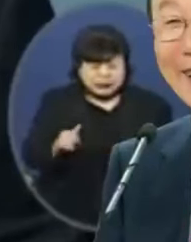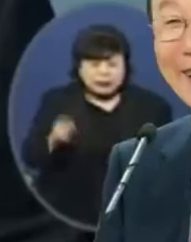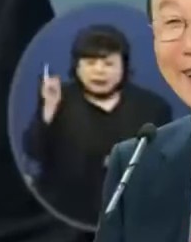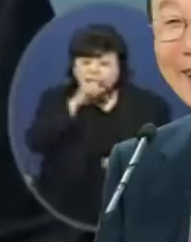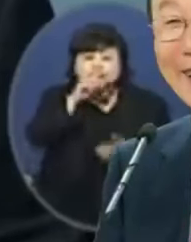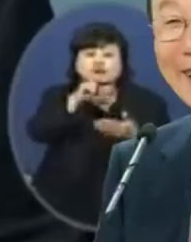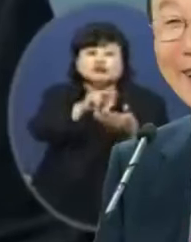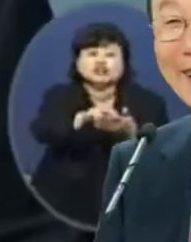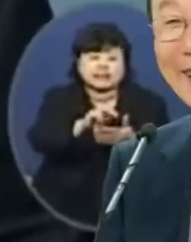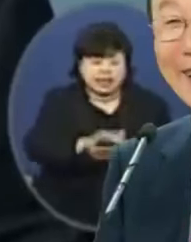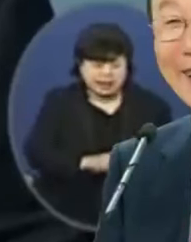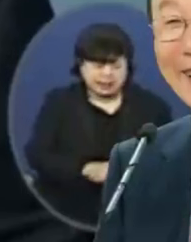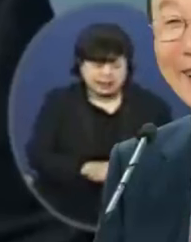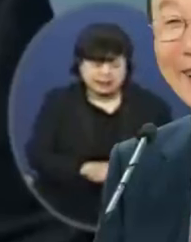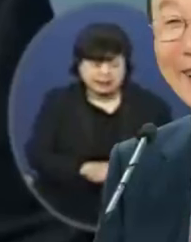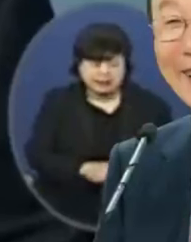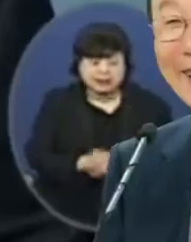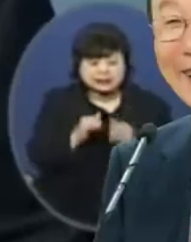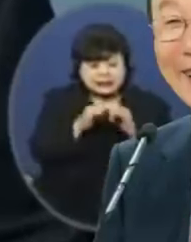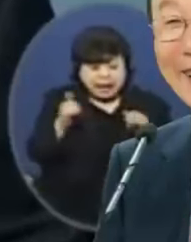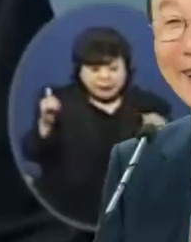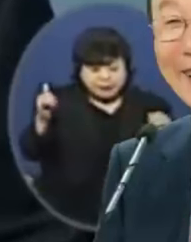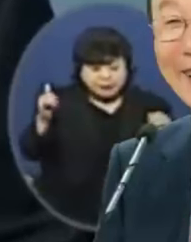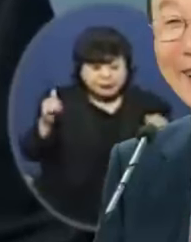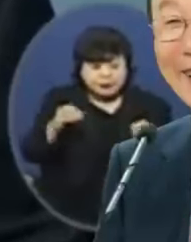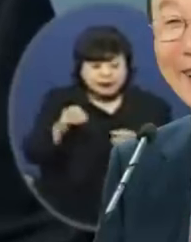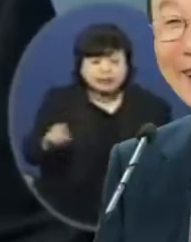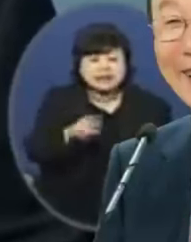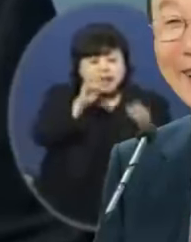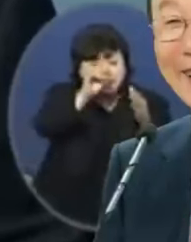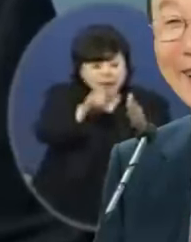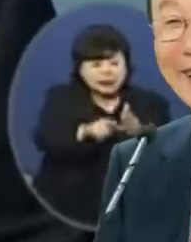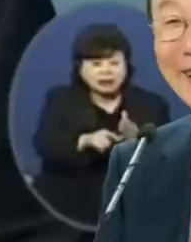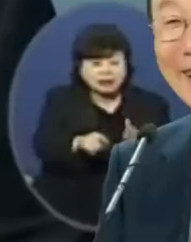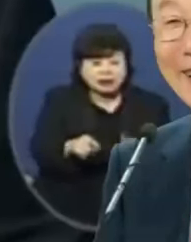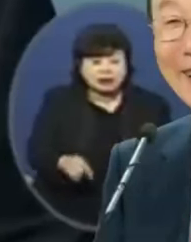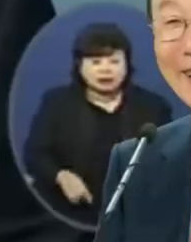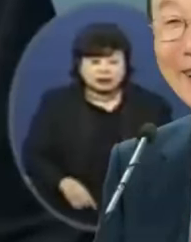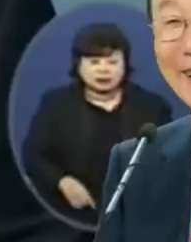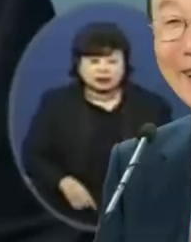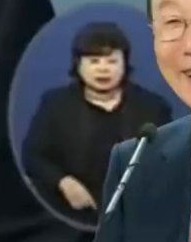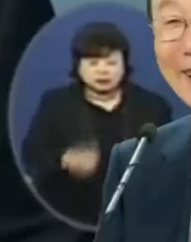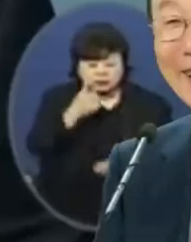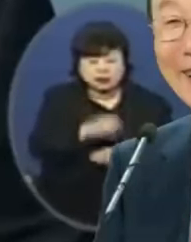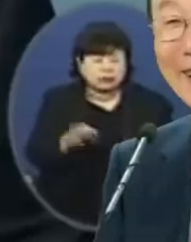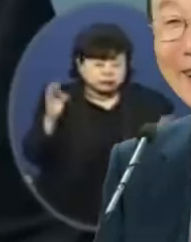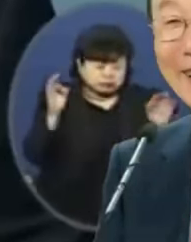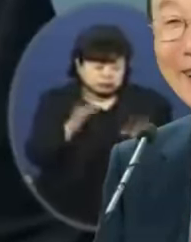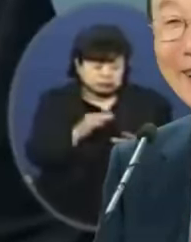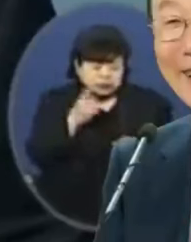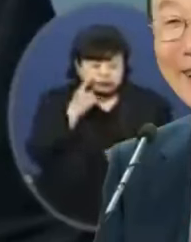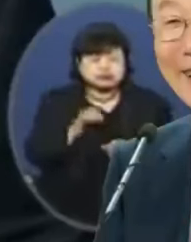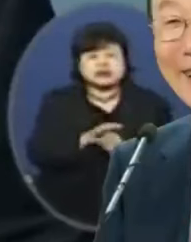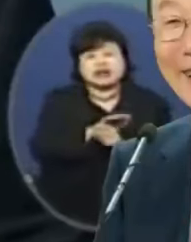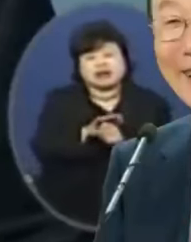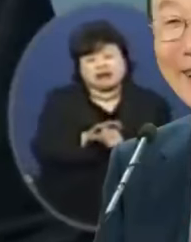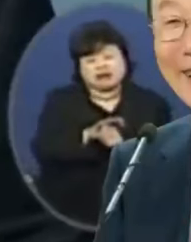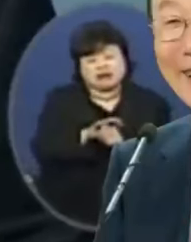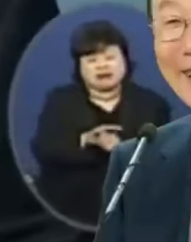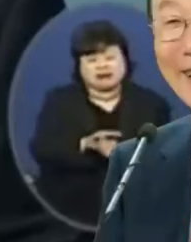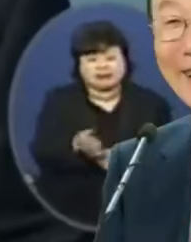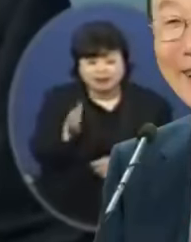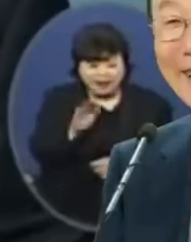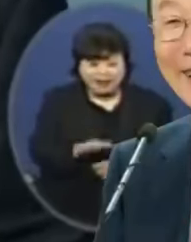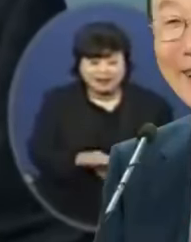나쁜 문제가 되는 것입니다. 사람이 이 땅에 살다가 아무것도 없어진다면 인간보다 더 비참한 일이 어디 있겠습니까?